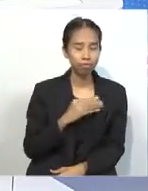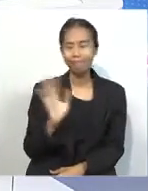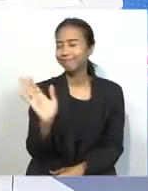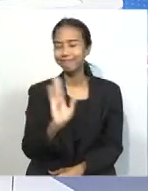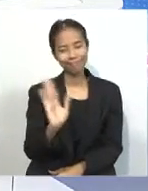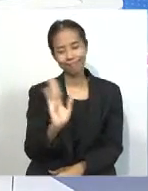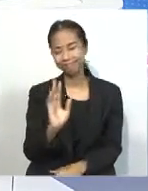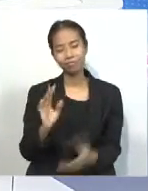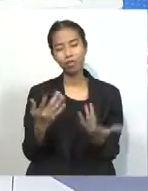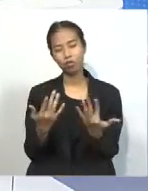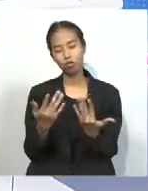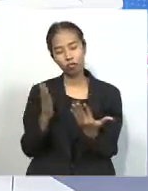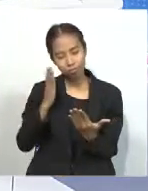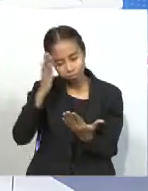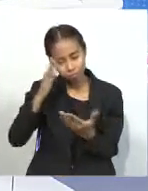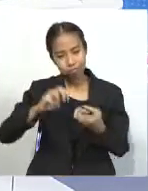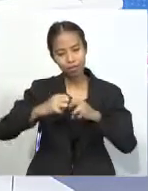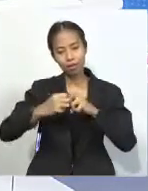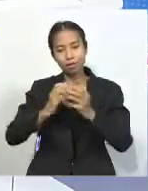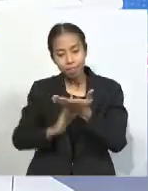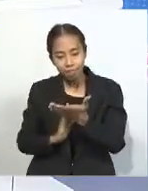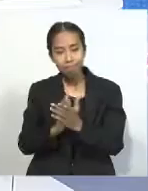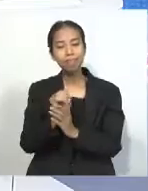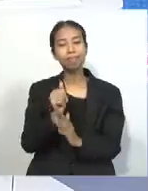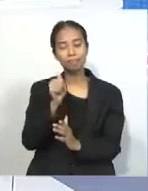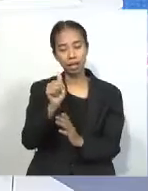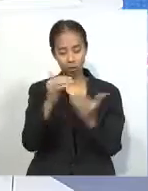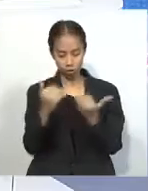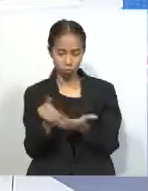มดเดี๋ยวปัญหานี้จะผ่านพ้นไปเพราะว่าตอนนี้ทุกหน่วยงานก็หาทางแก้ไขกันอยู่